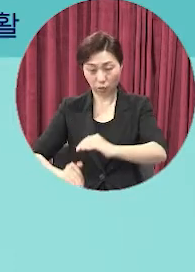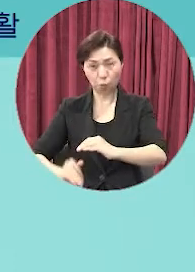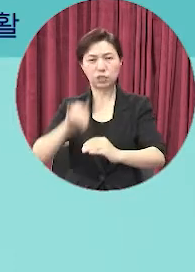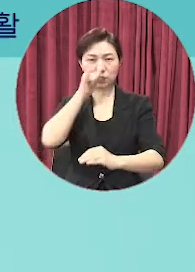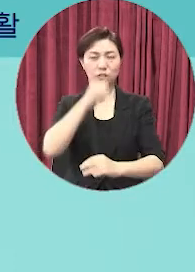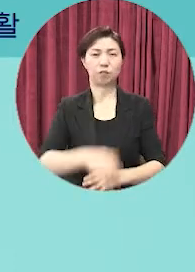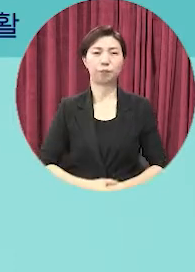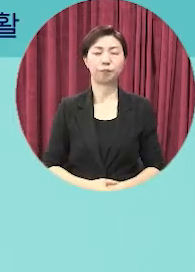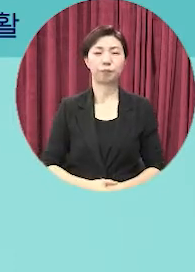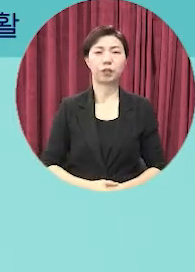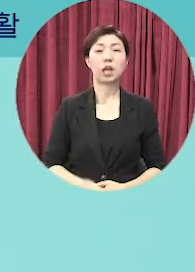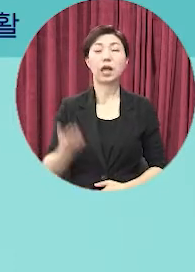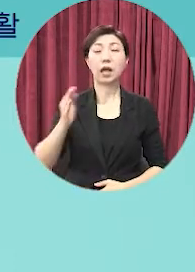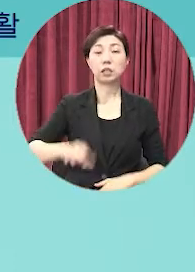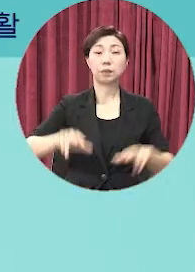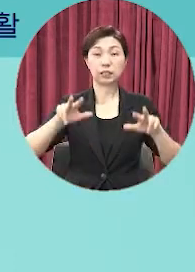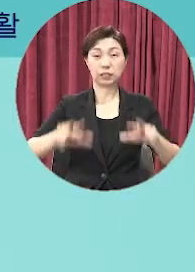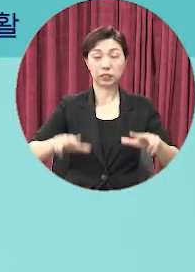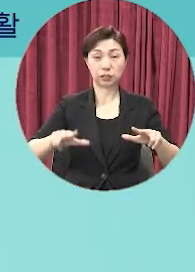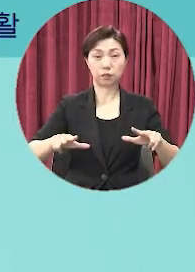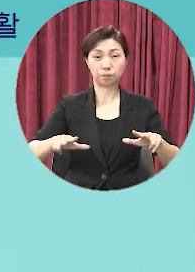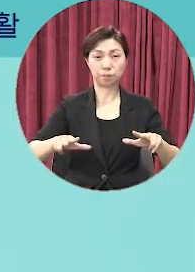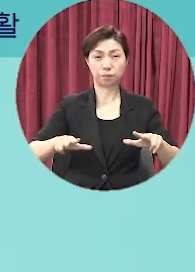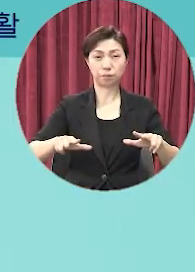하지만은 현재 지금 매뉴얼을